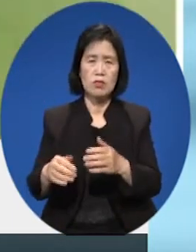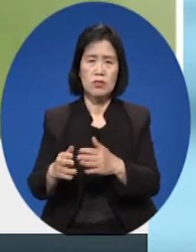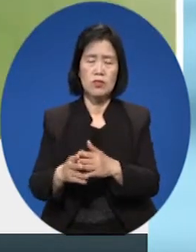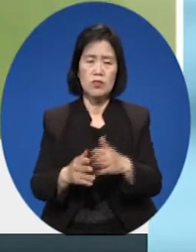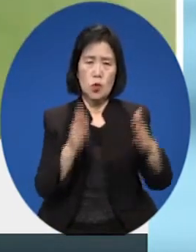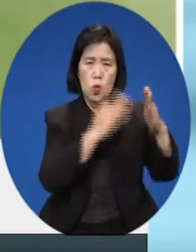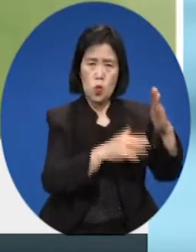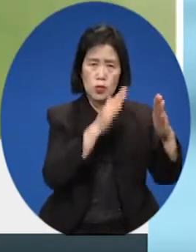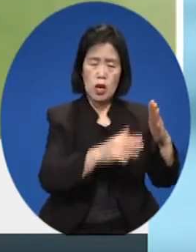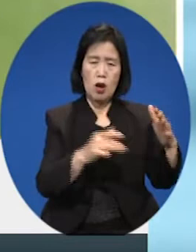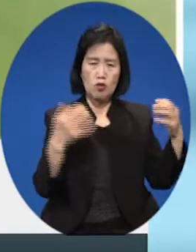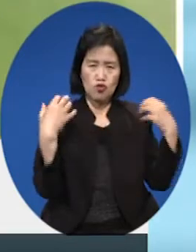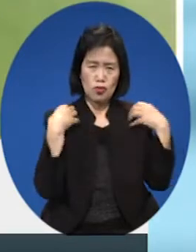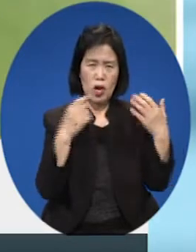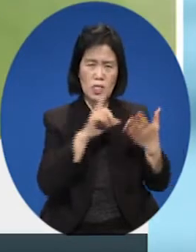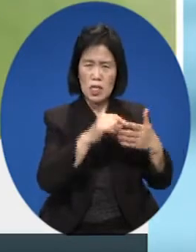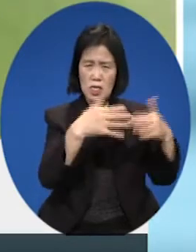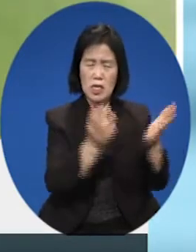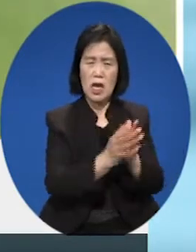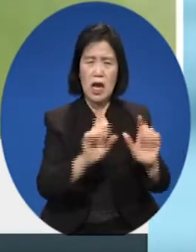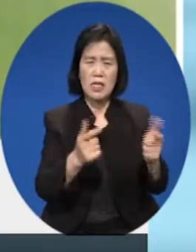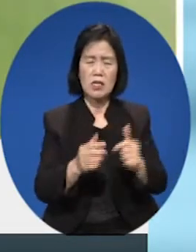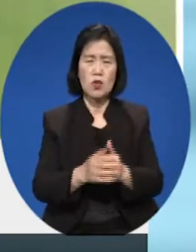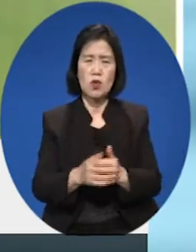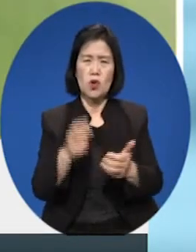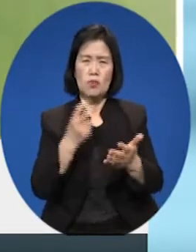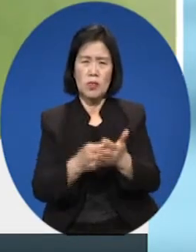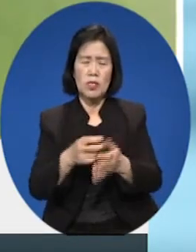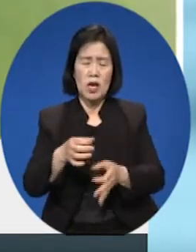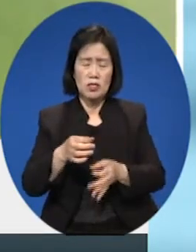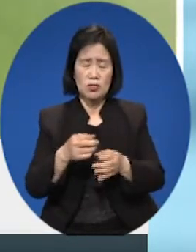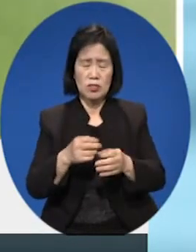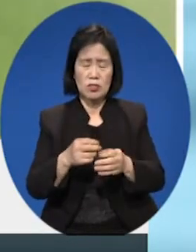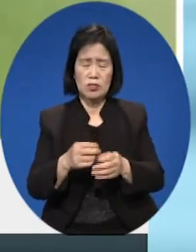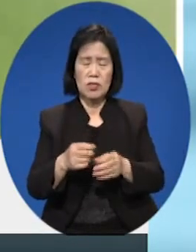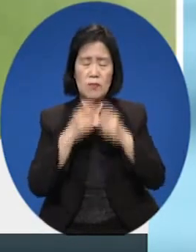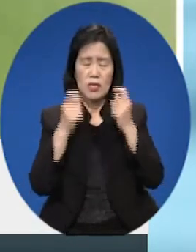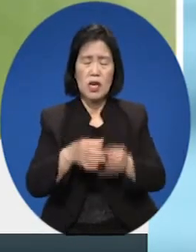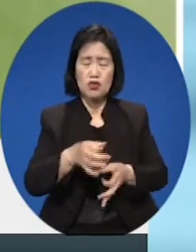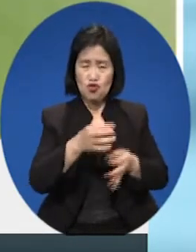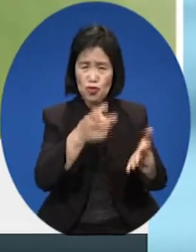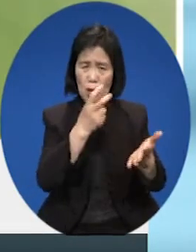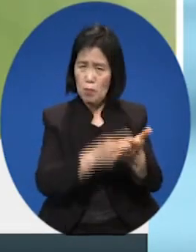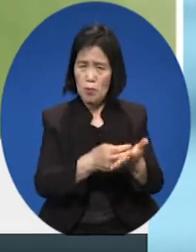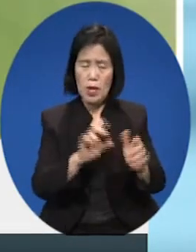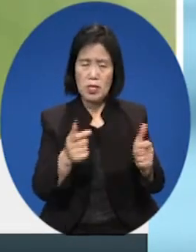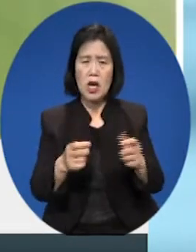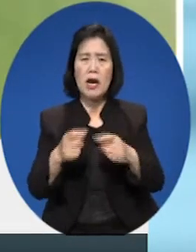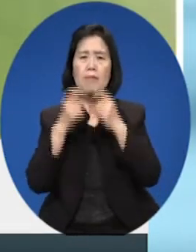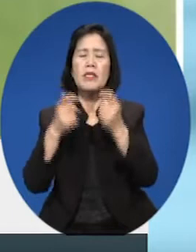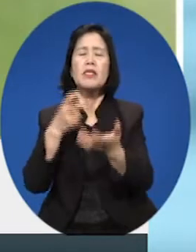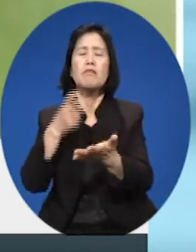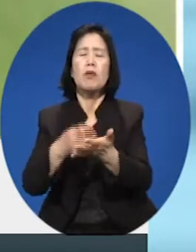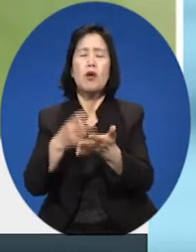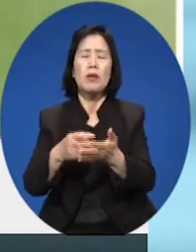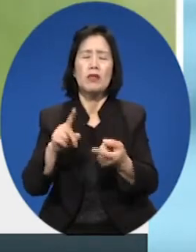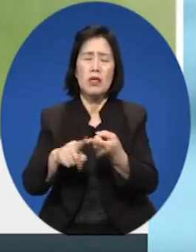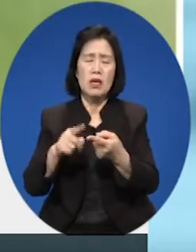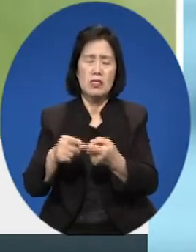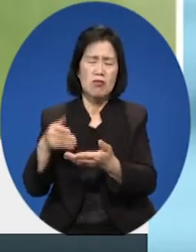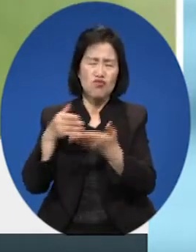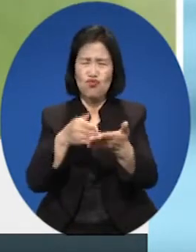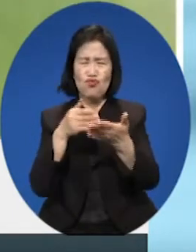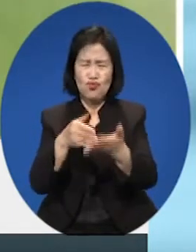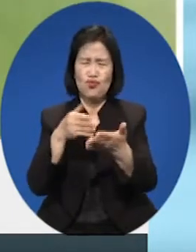당사자인 국가나 지자체가 아니기 때문에 미투 법이 적용될 수가 없다 아 그리고 때문에 민법에 따라 서 주장 해야된다고 지금 계속 주 기적의